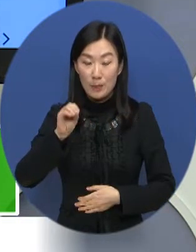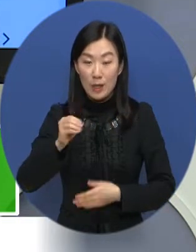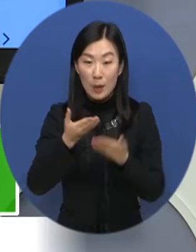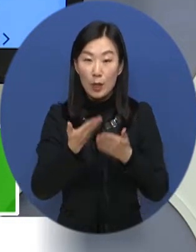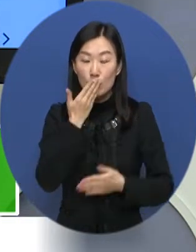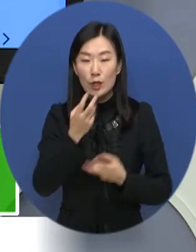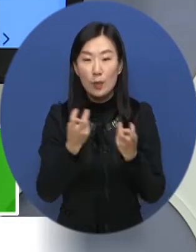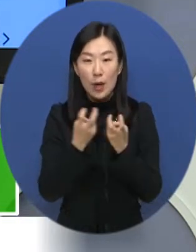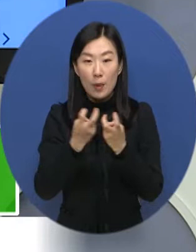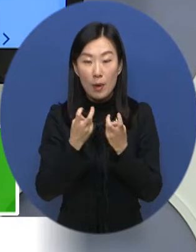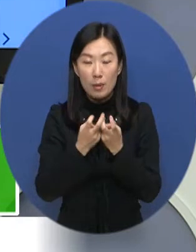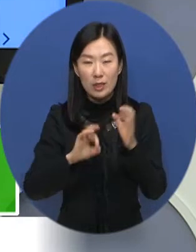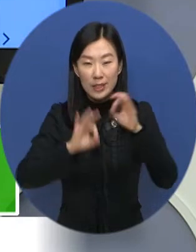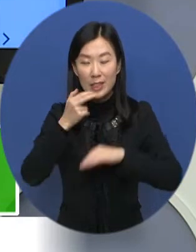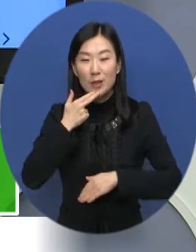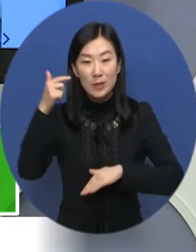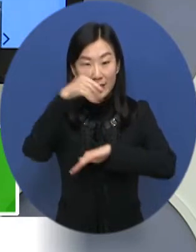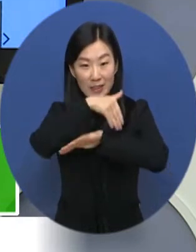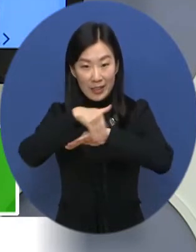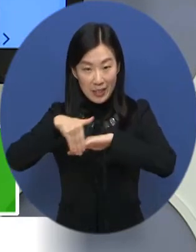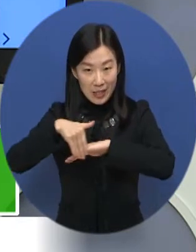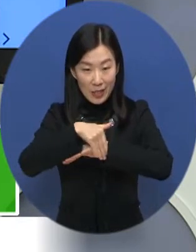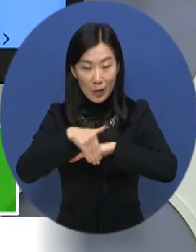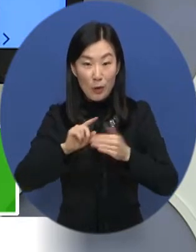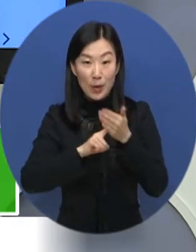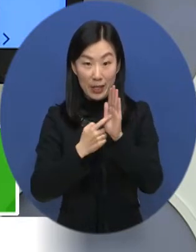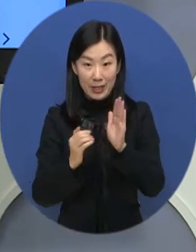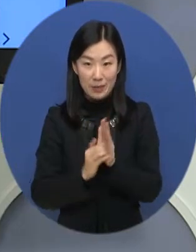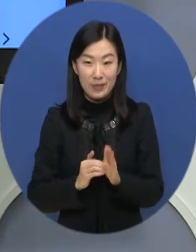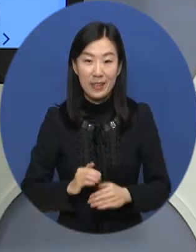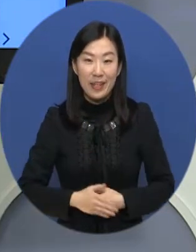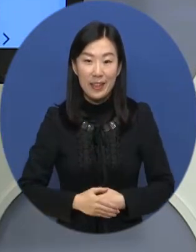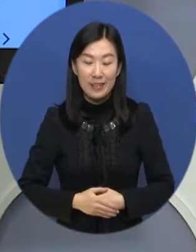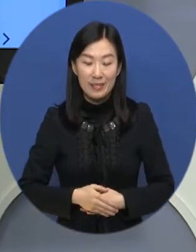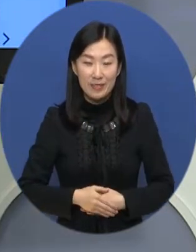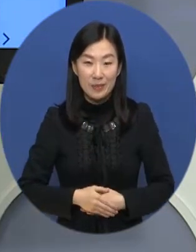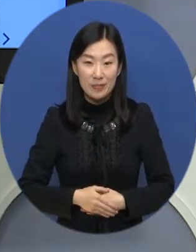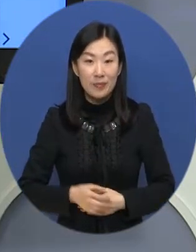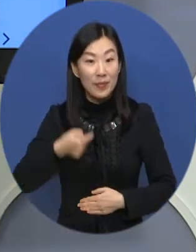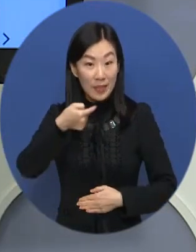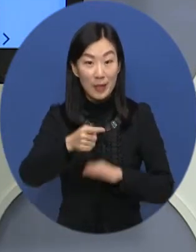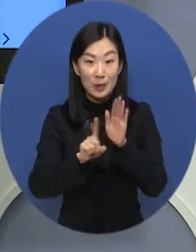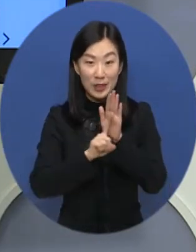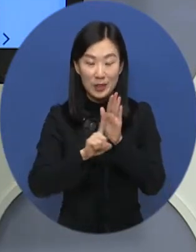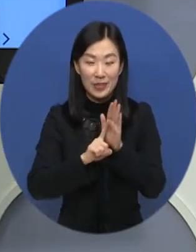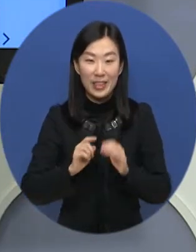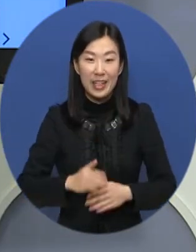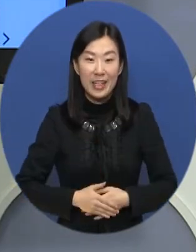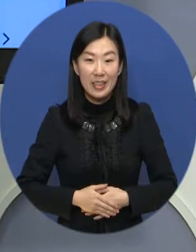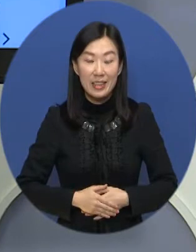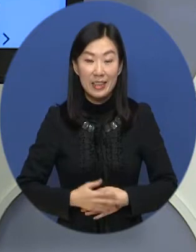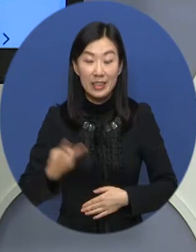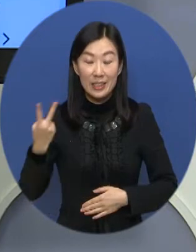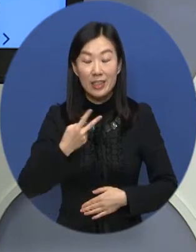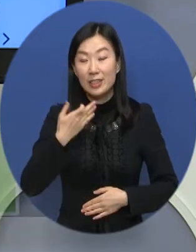모든장애연금수급자가 기본연금30만원을받을수있도록차질없이추진할계획이라고덧붙였습니다. 다음뉴스에서자세한내용을전해드리겠습니다.